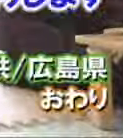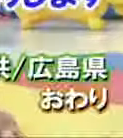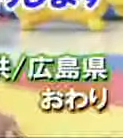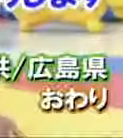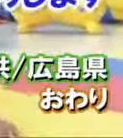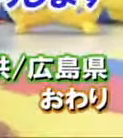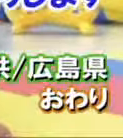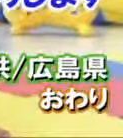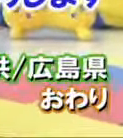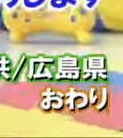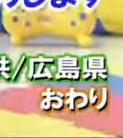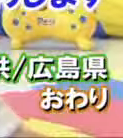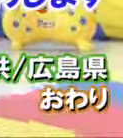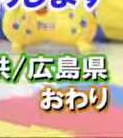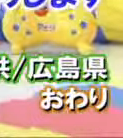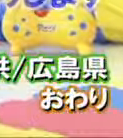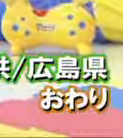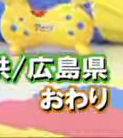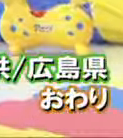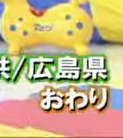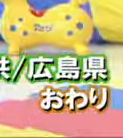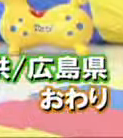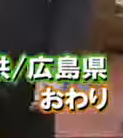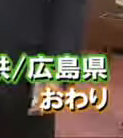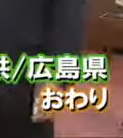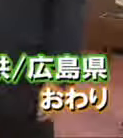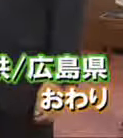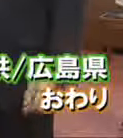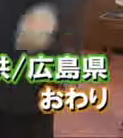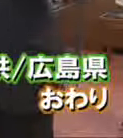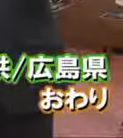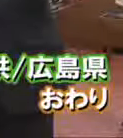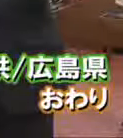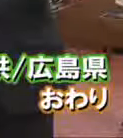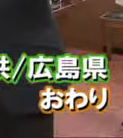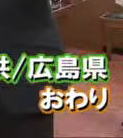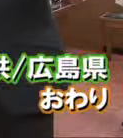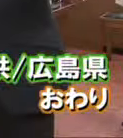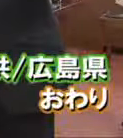頑張れ広島県。